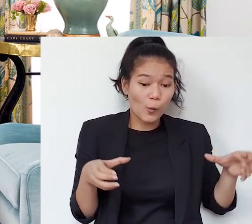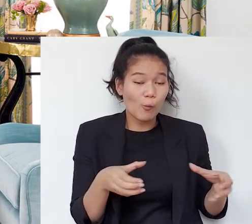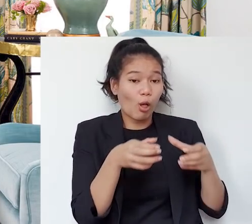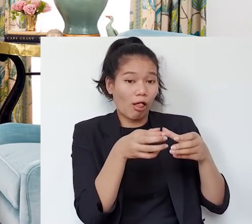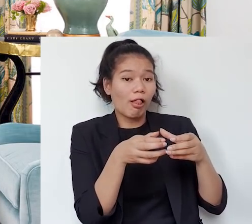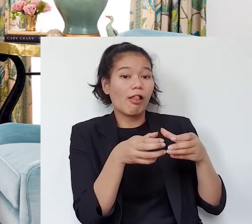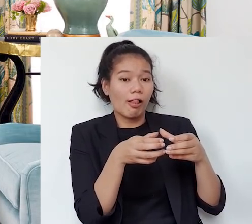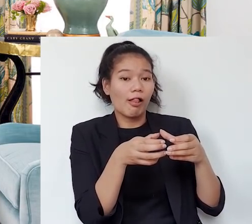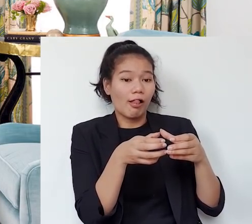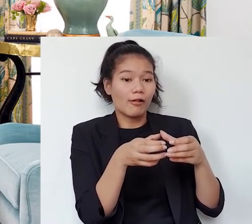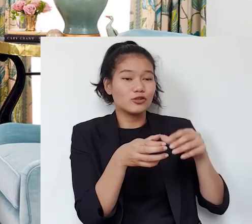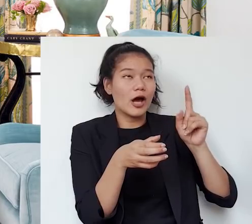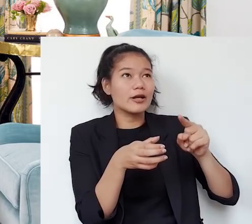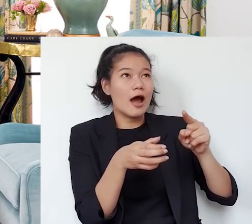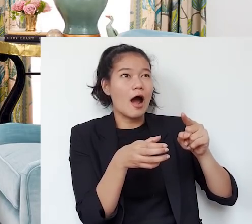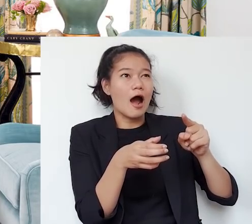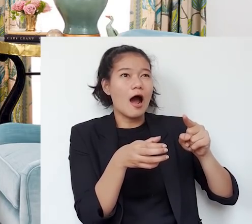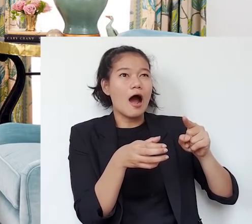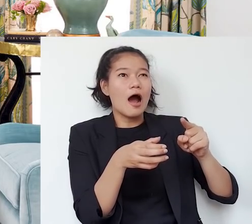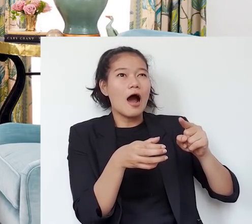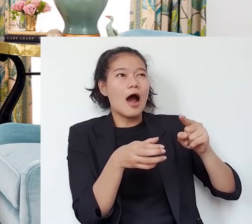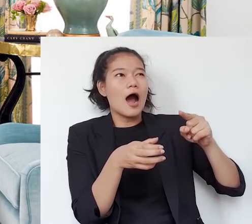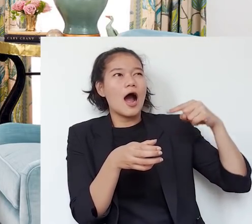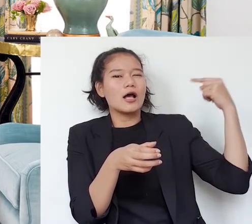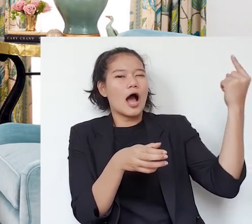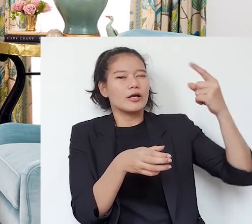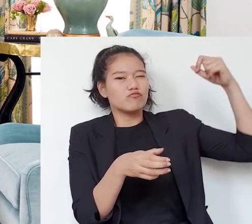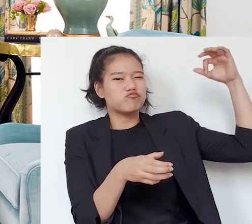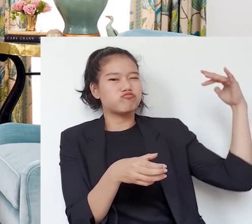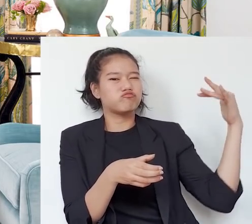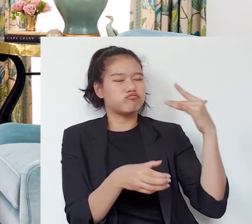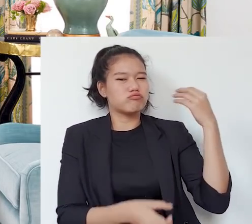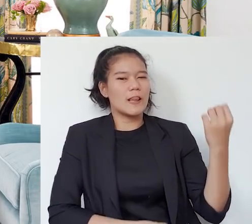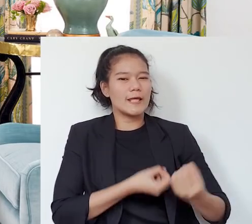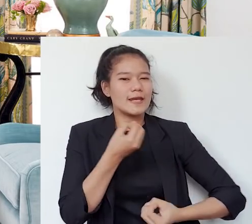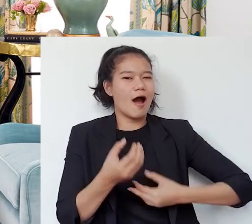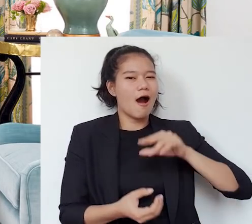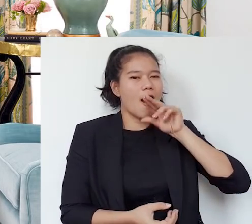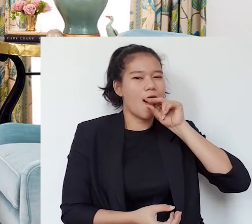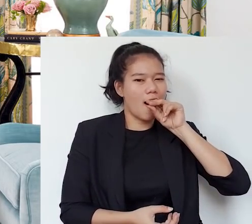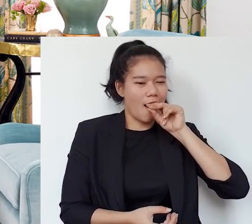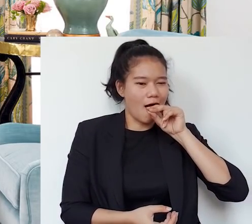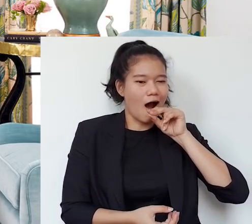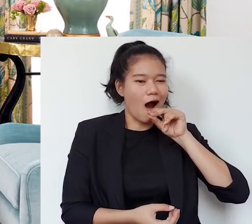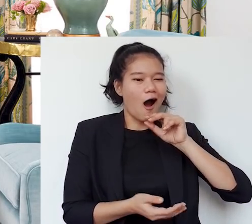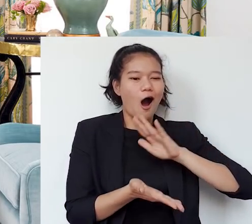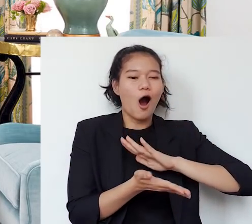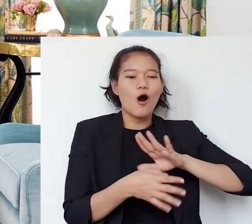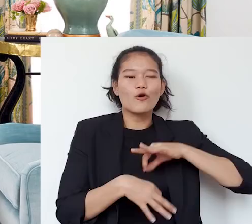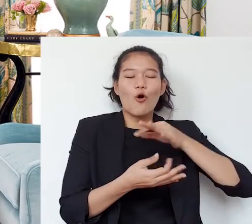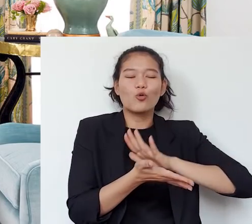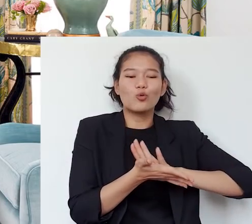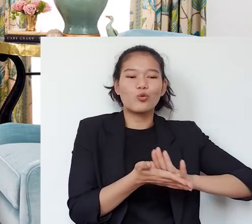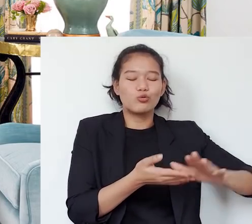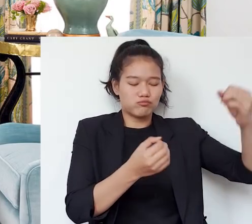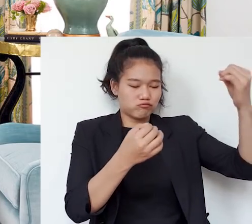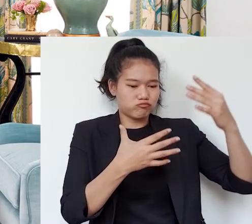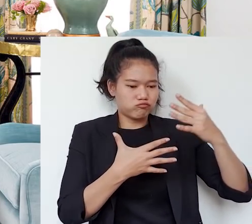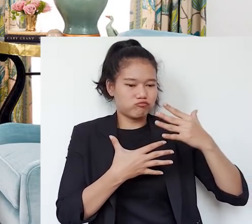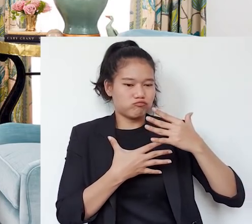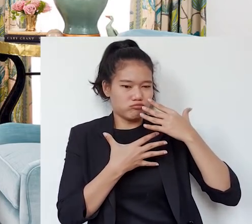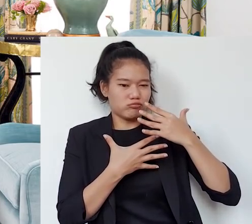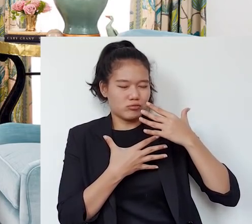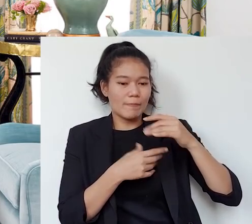lalu tiupan angin, lidah-lidah api itu muncul dan Roh Kudus mengurapi. Dan banyak orang yang tercengang-cengang.